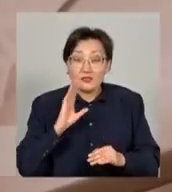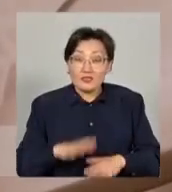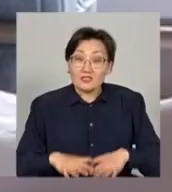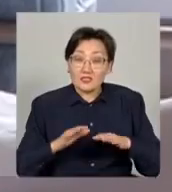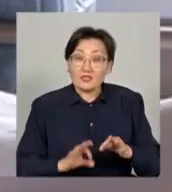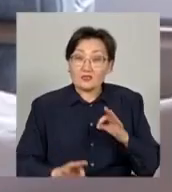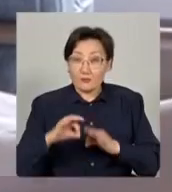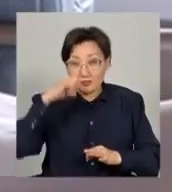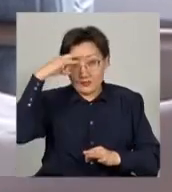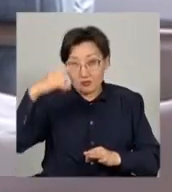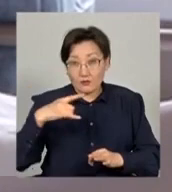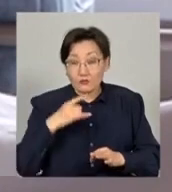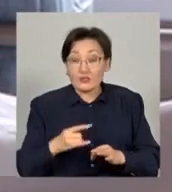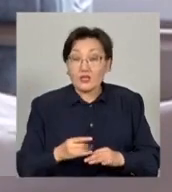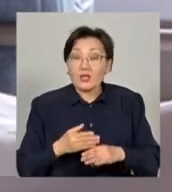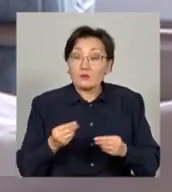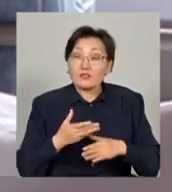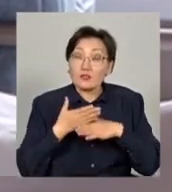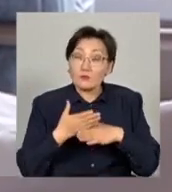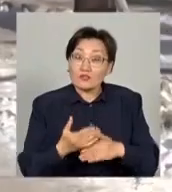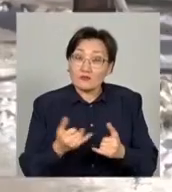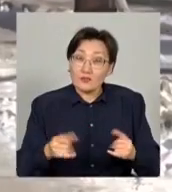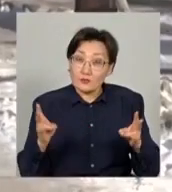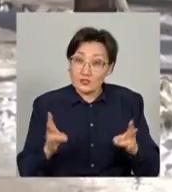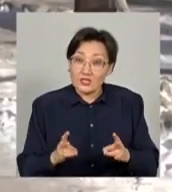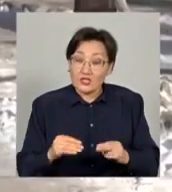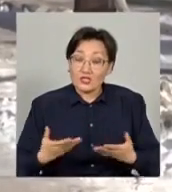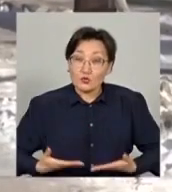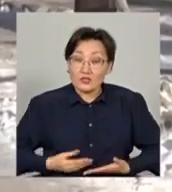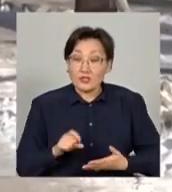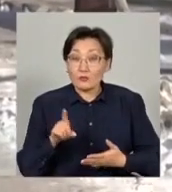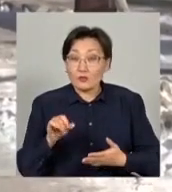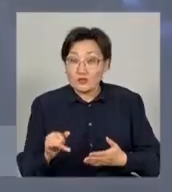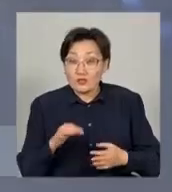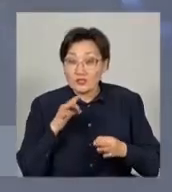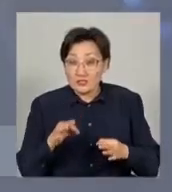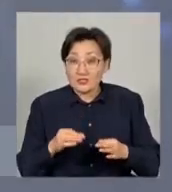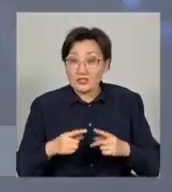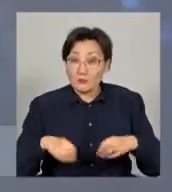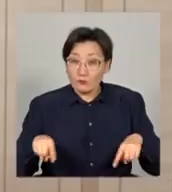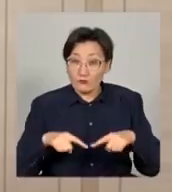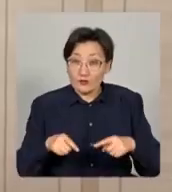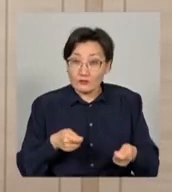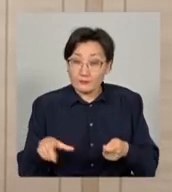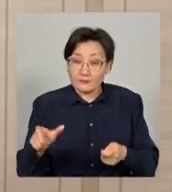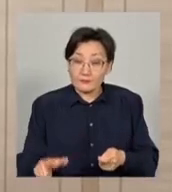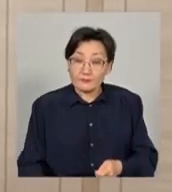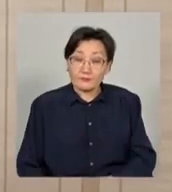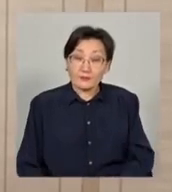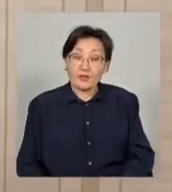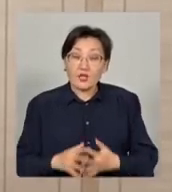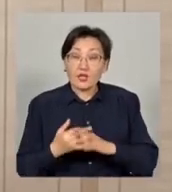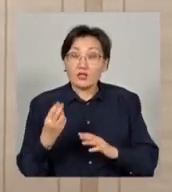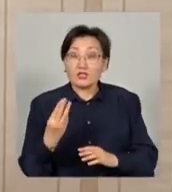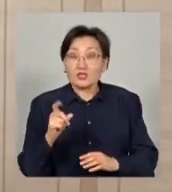Западном Казахстане. Финансовую помощь обещают оказать и пострадавшим жителям Экибастуза, отметили в фонде. В селах Шалган